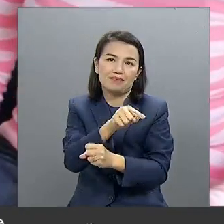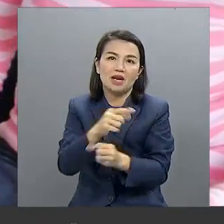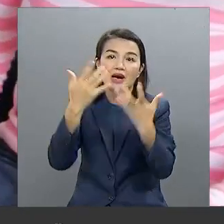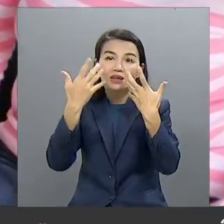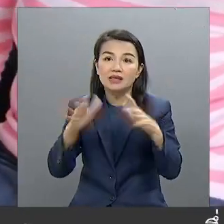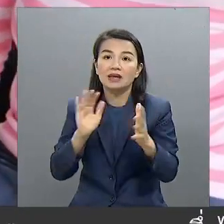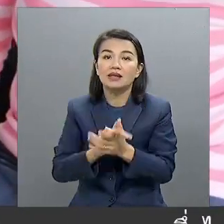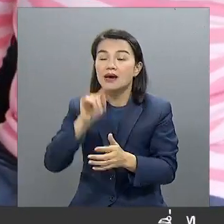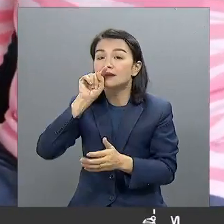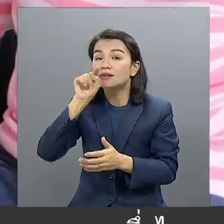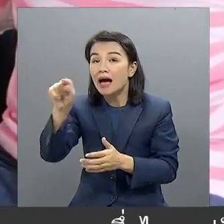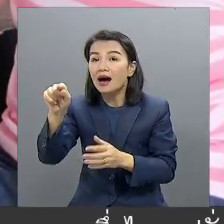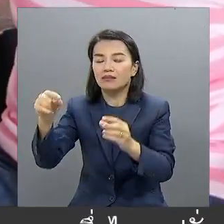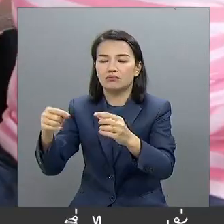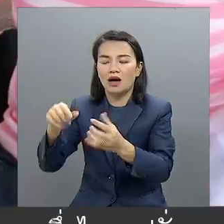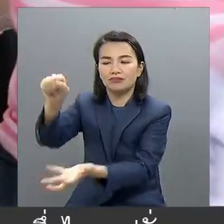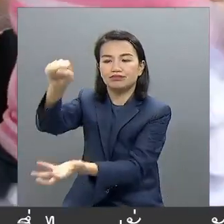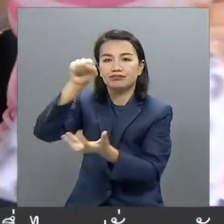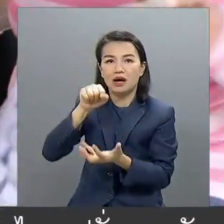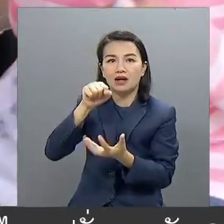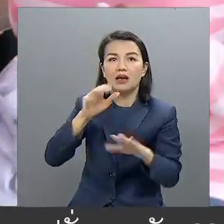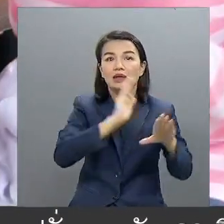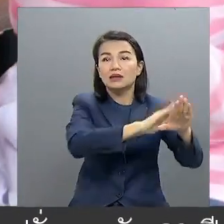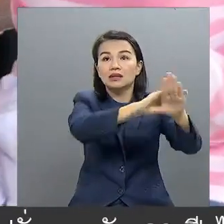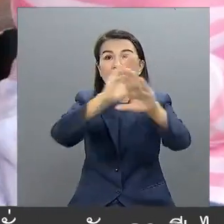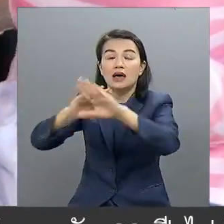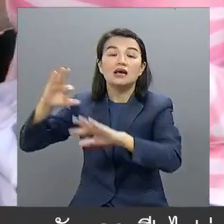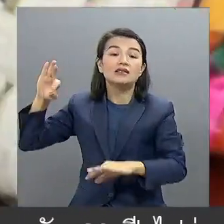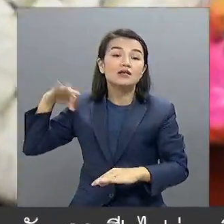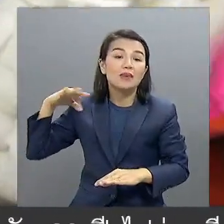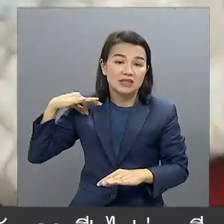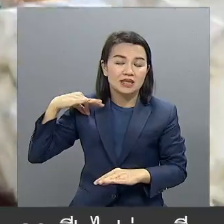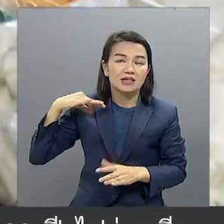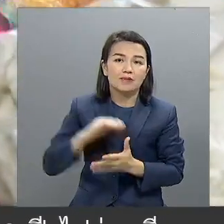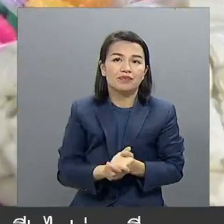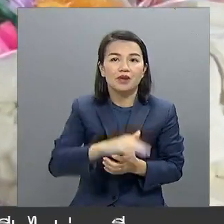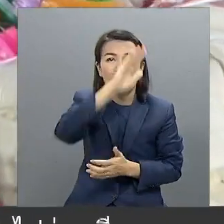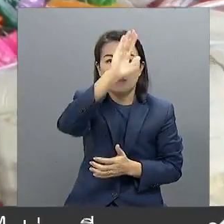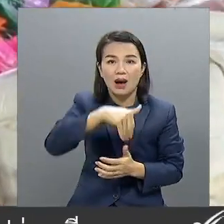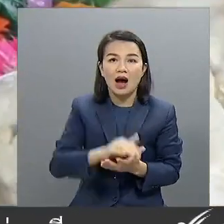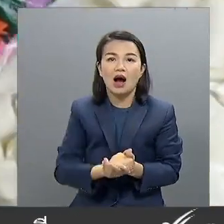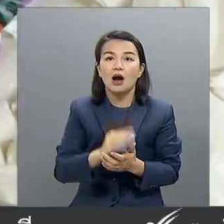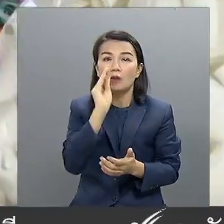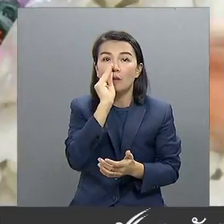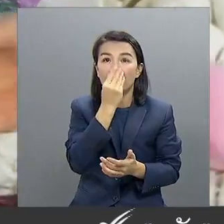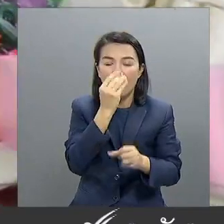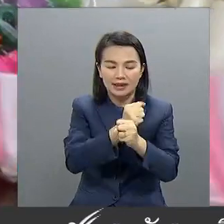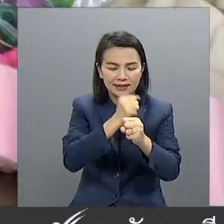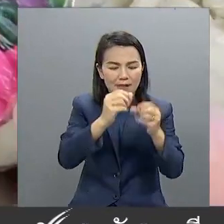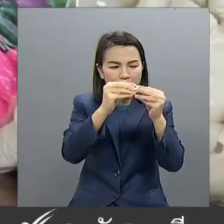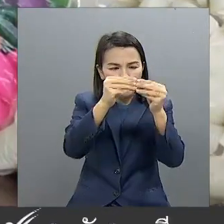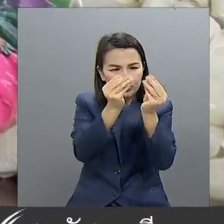ดอกไม้มาแล้ว ตเองกจะแ้งประยกัสมาชิที่ทุ nude Austic, ถ้มารับกรรบดอกไปทำ ด้แตครับ เยน